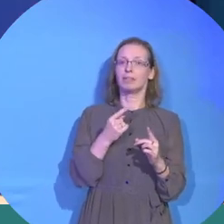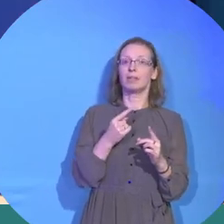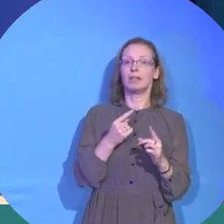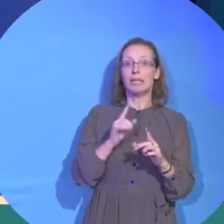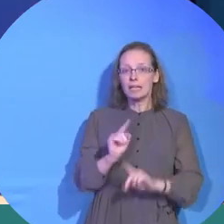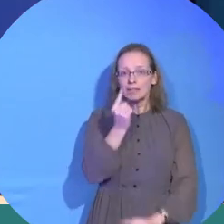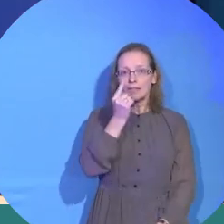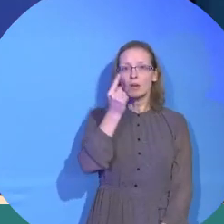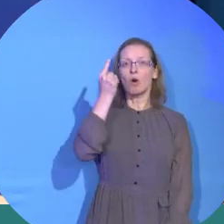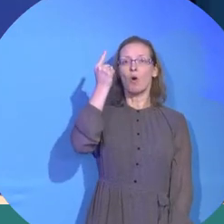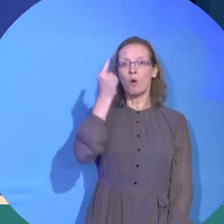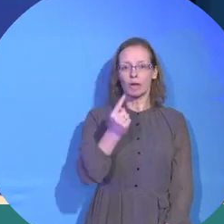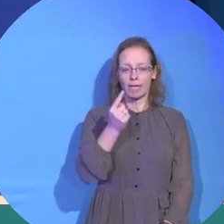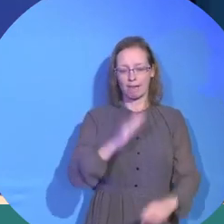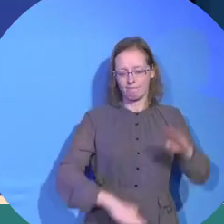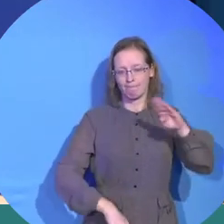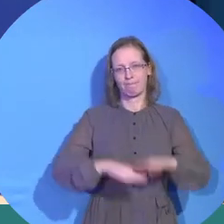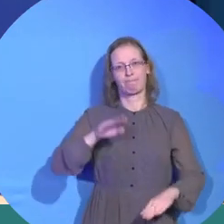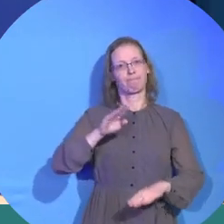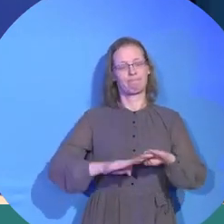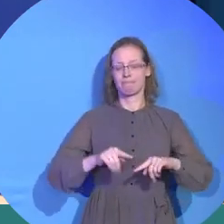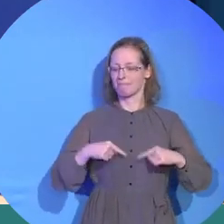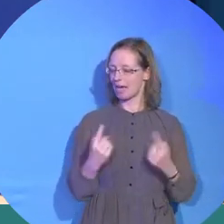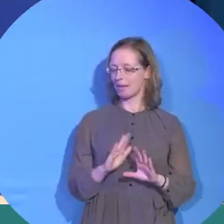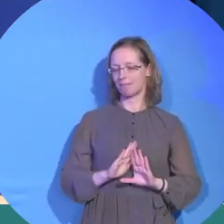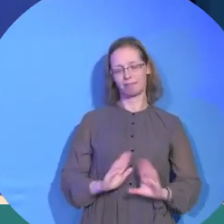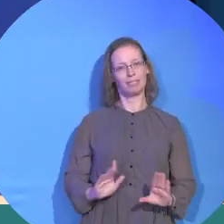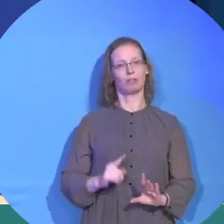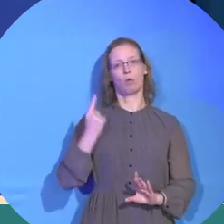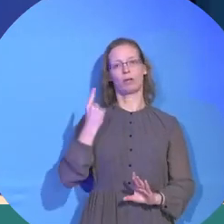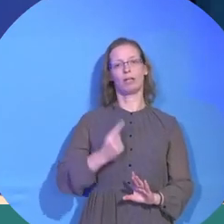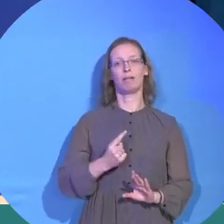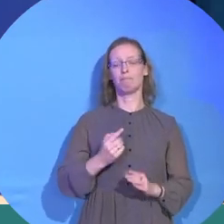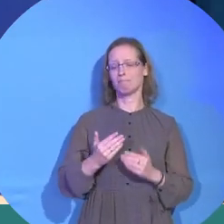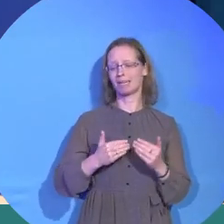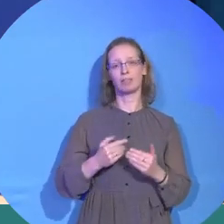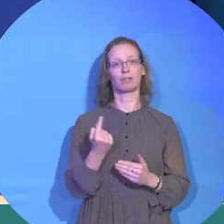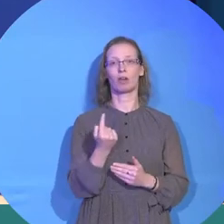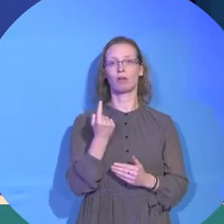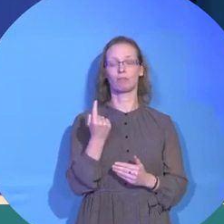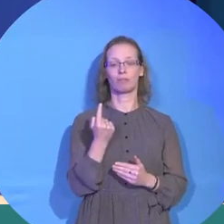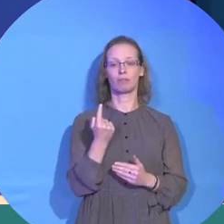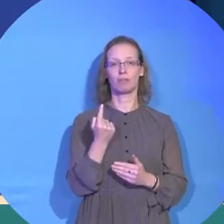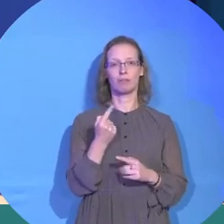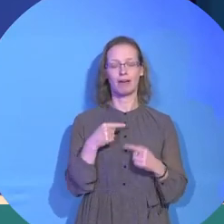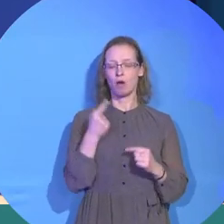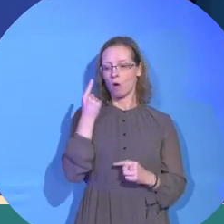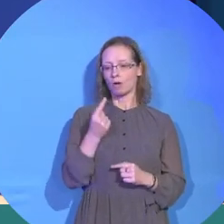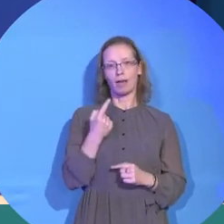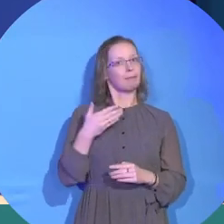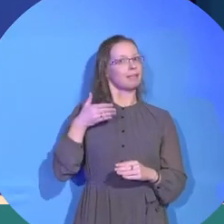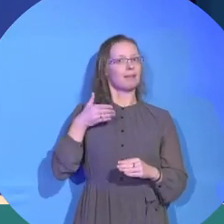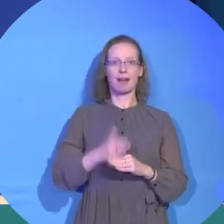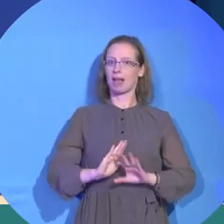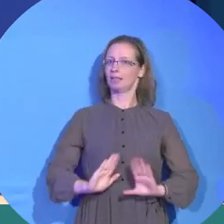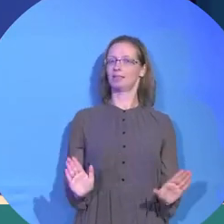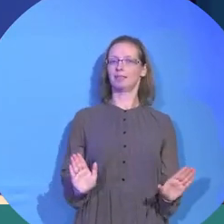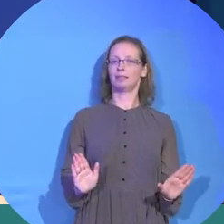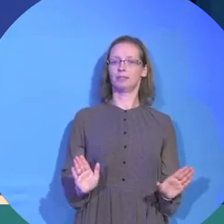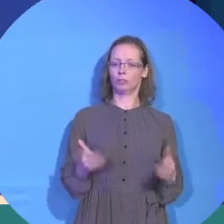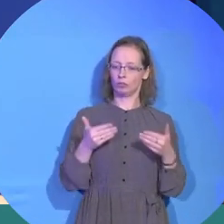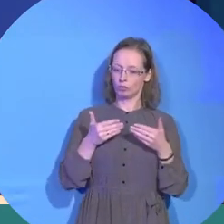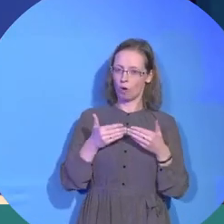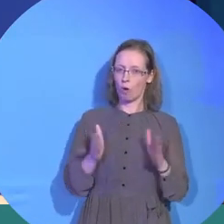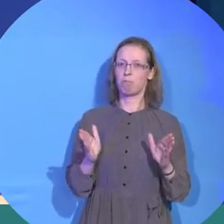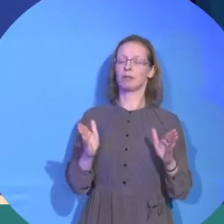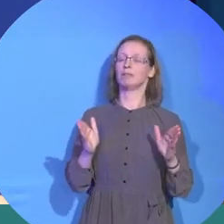fundamenteel niet toe. Waar het ook over gaat. Ja. Wij hebben het recht niet om te oordelen. Dus luister naar elkaar en sta